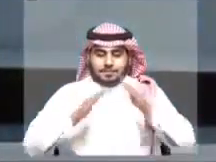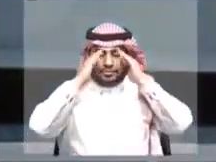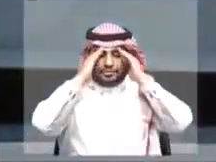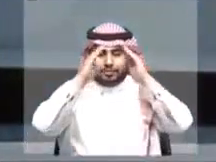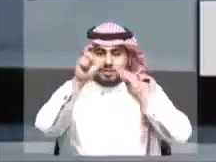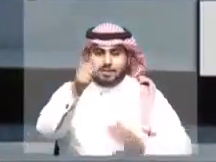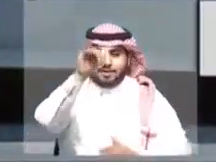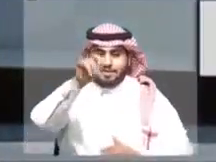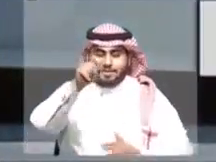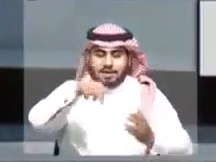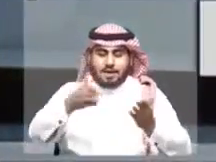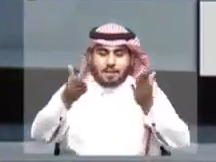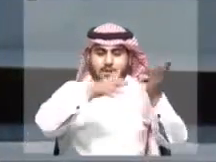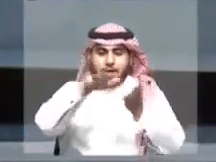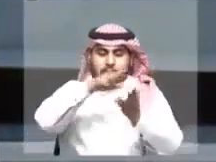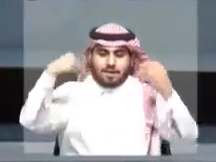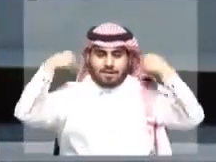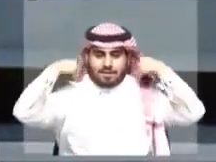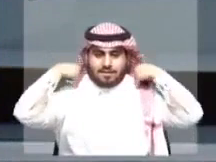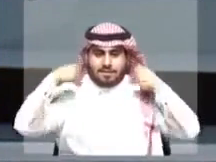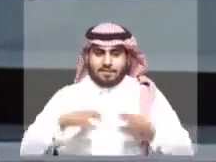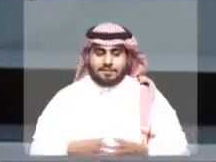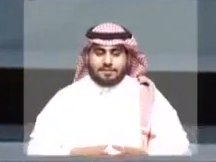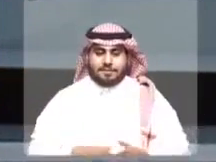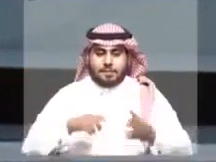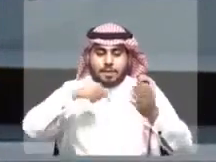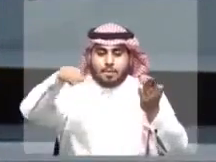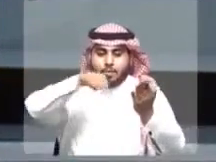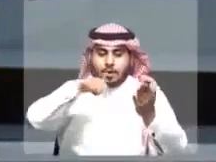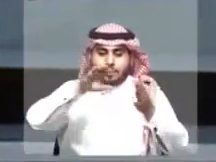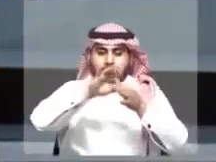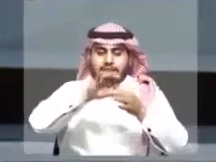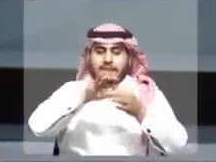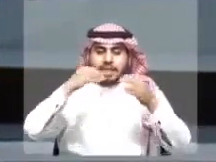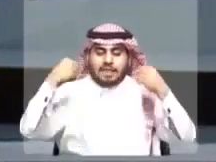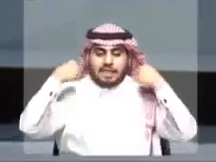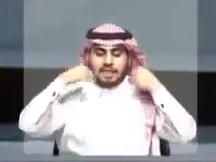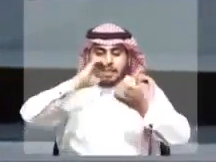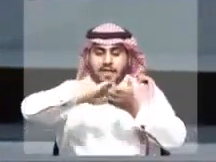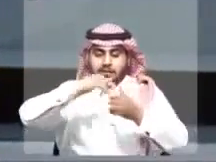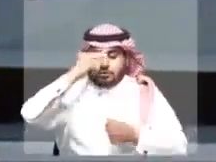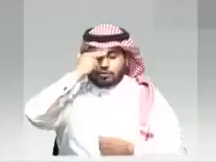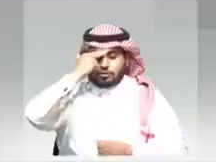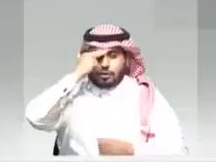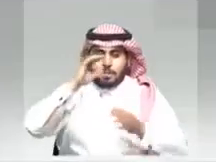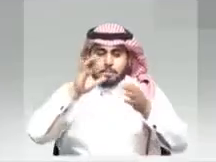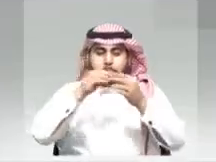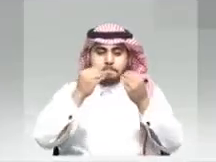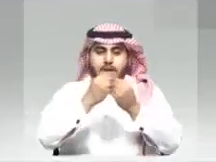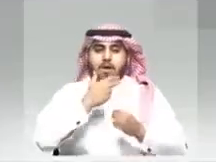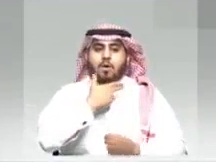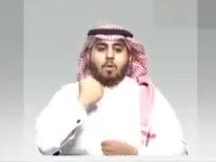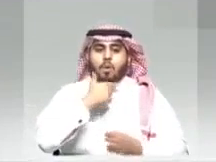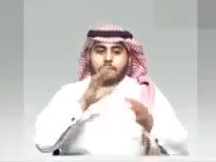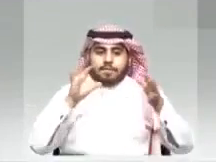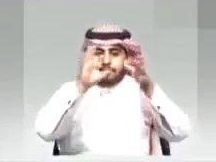شكرا نايف، أهلا بكم في نشرة أخبار الرياضة. وقع الاتحاد السعودي لكرة القدم اتفاقية شراكة مع مركز التواصل